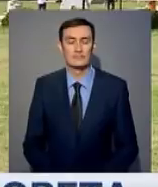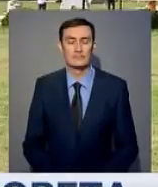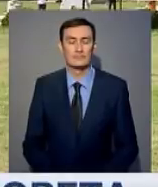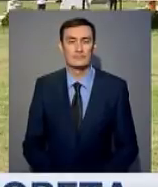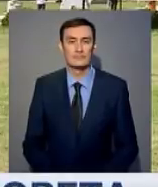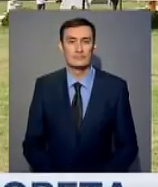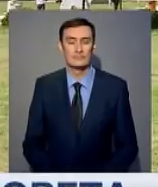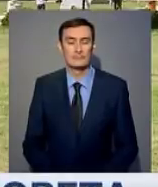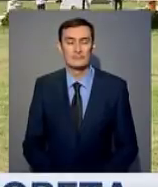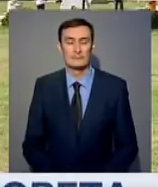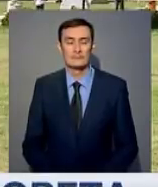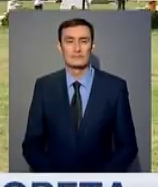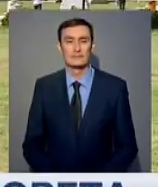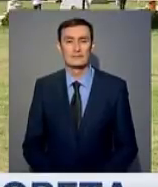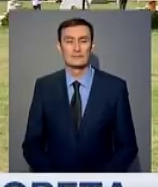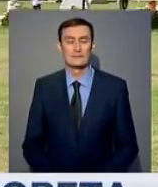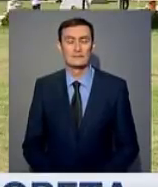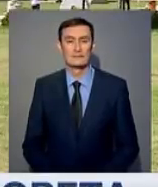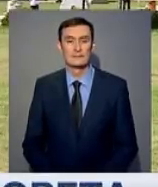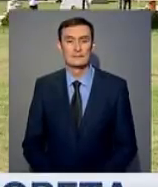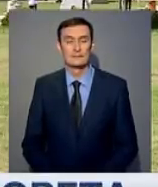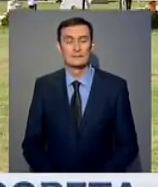казахстан хабар 24 кыргызстан